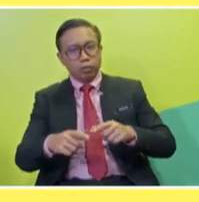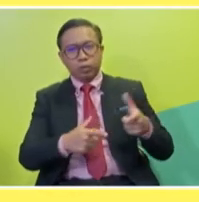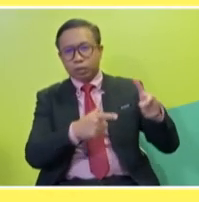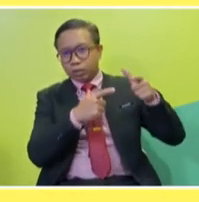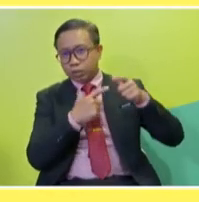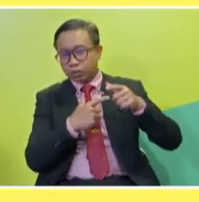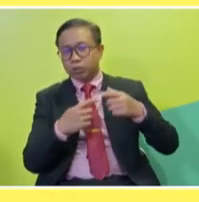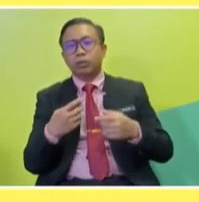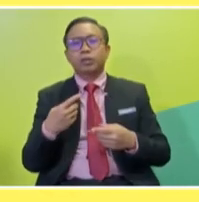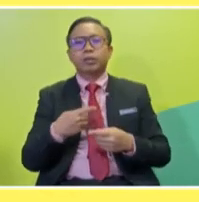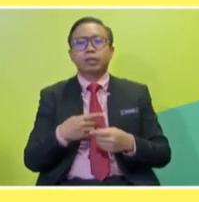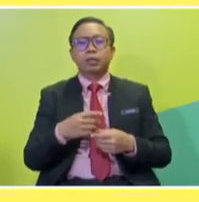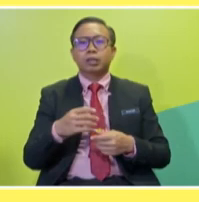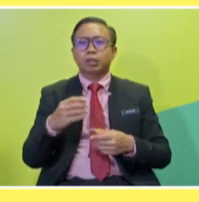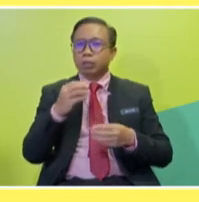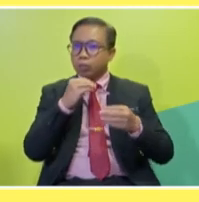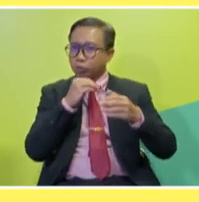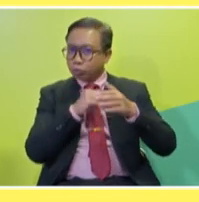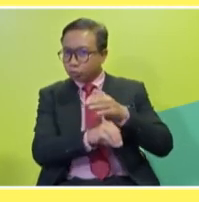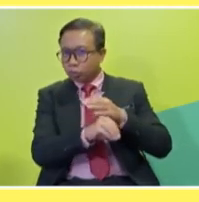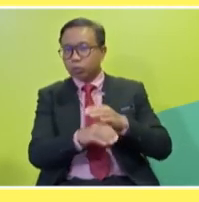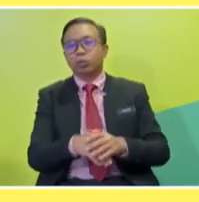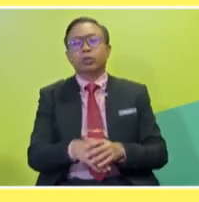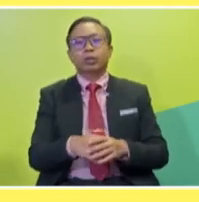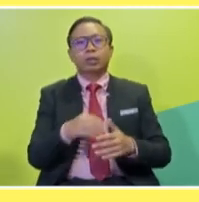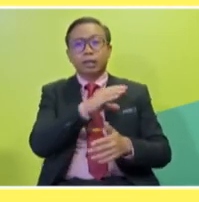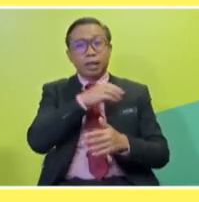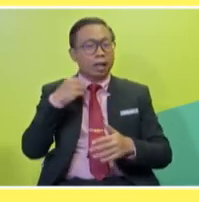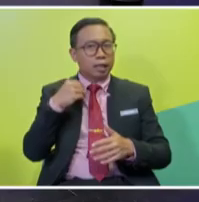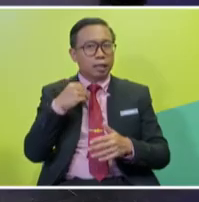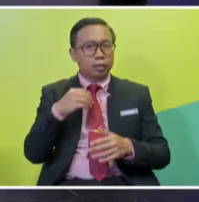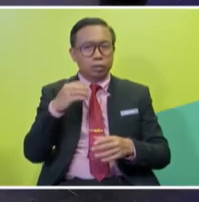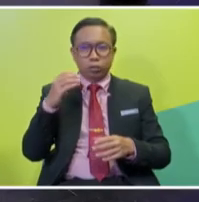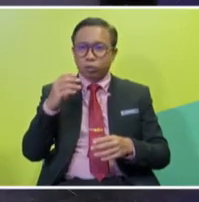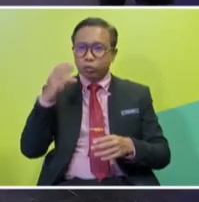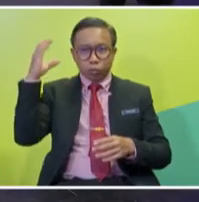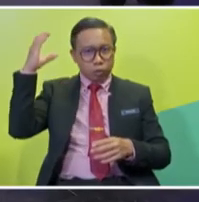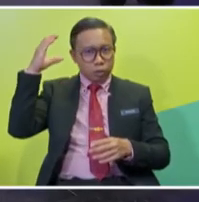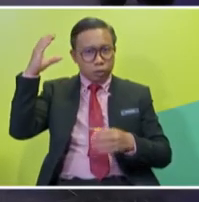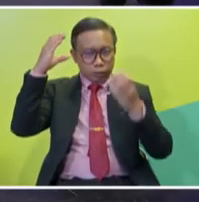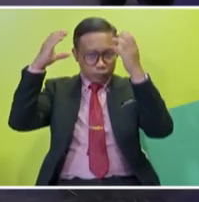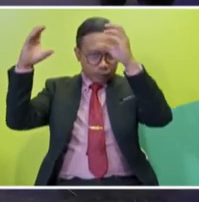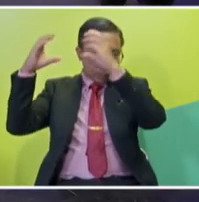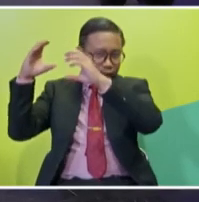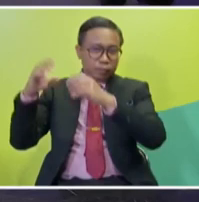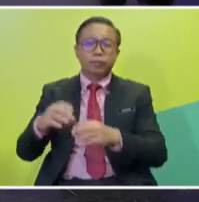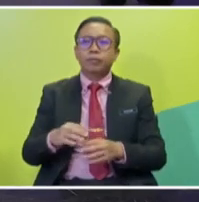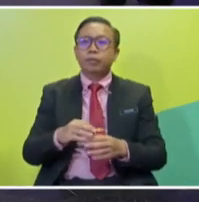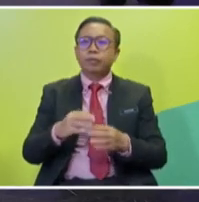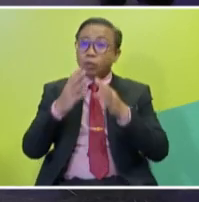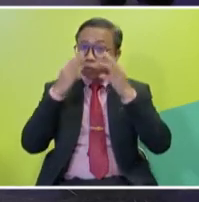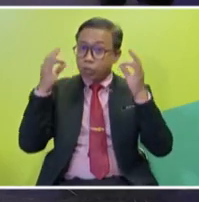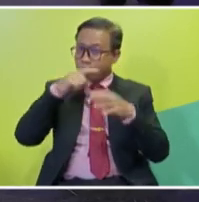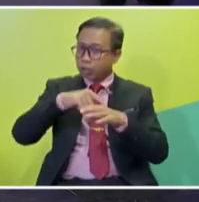ada dua musuh dan bermaksud cuaca di kucing Kenapa satu ketika dia sedang main